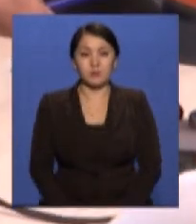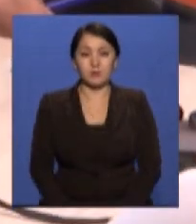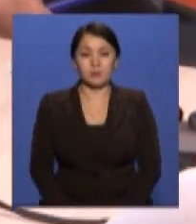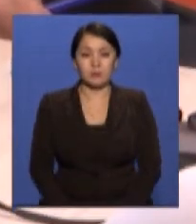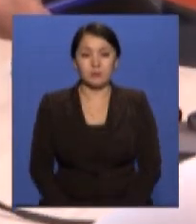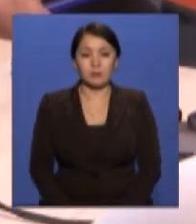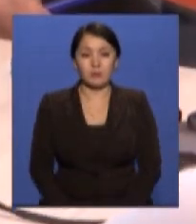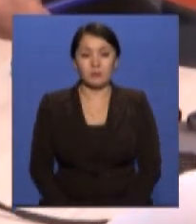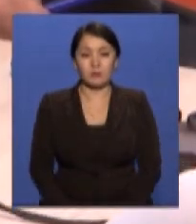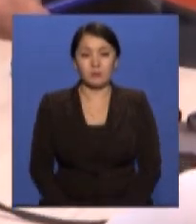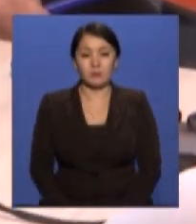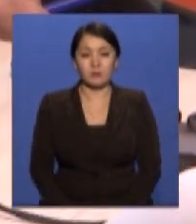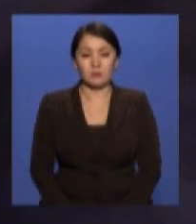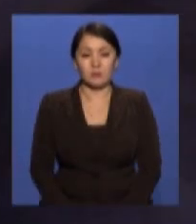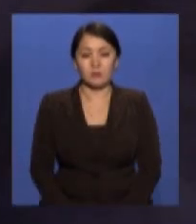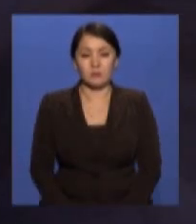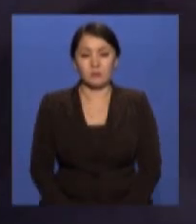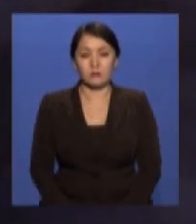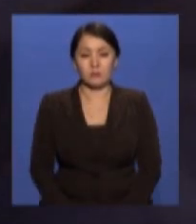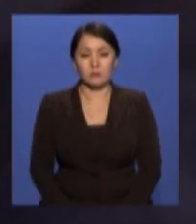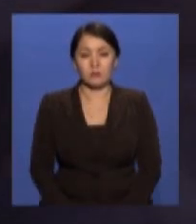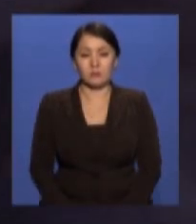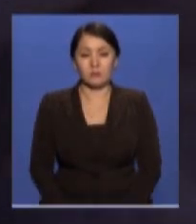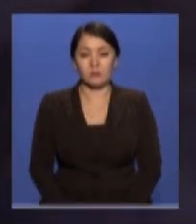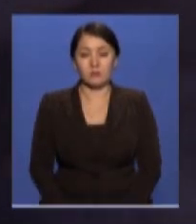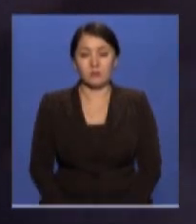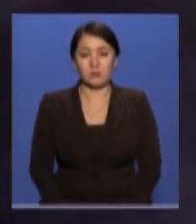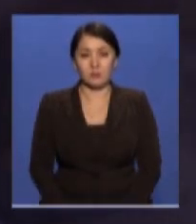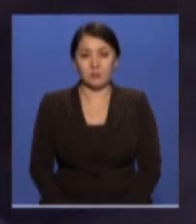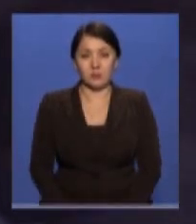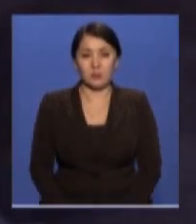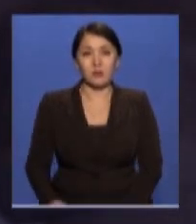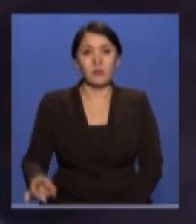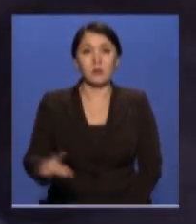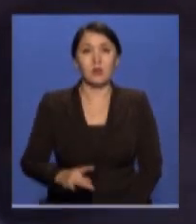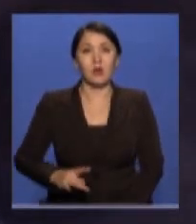оларға жауап алады. Мақпал Әзен, Наталья Аидова, Орал Әмренов, жаңалықтар қызметі.